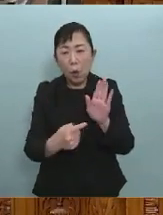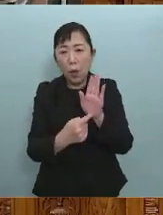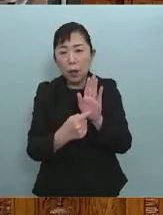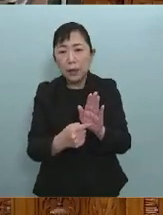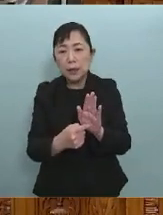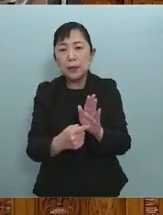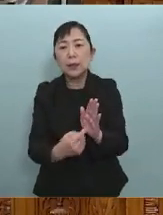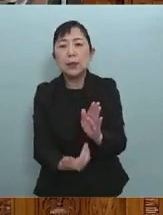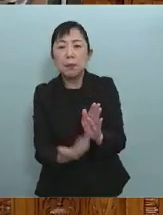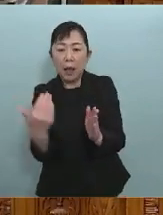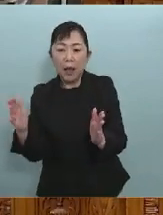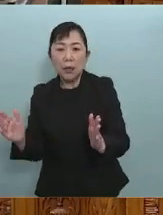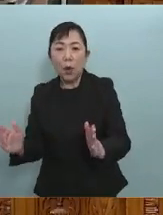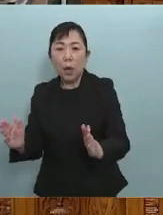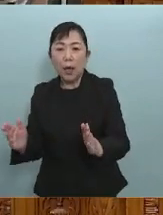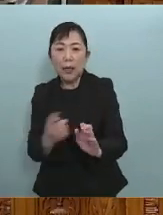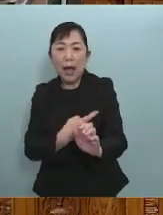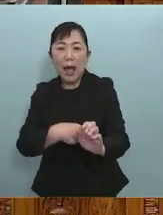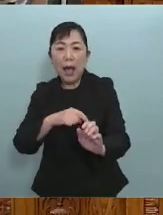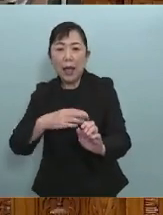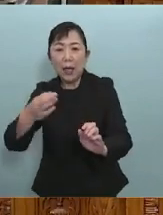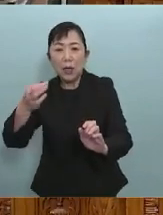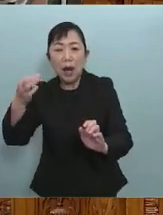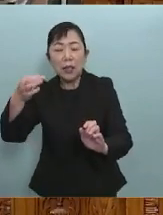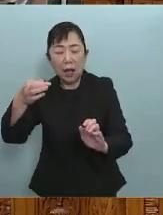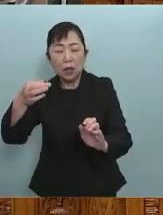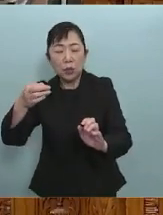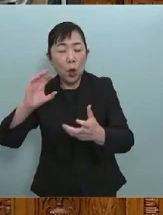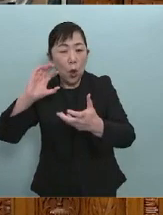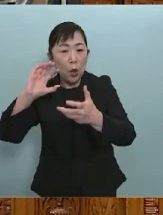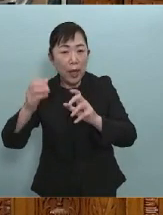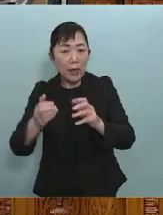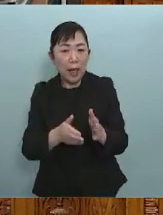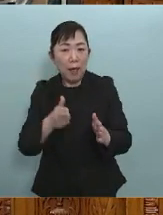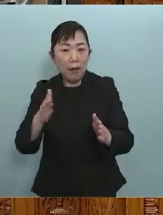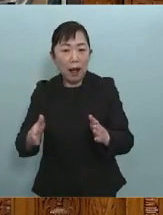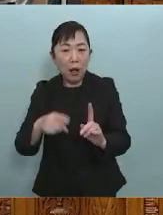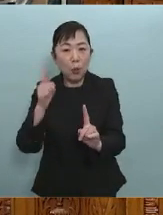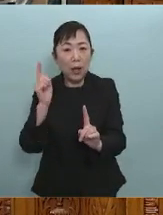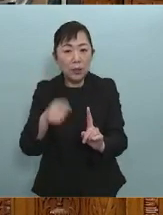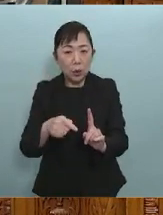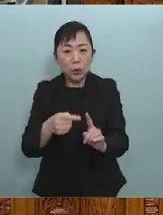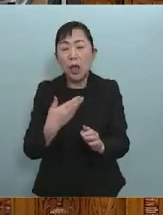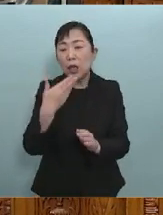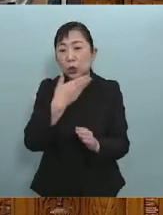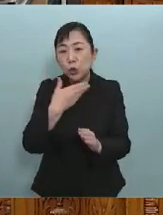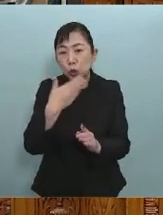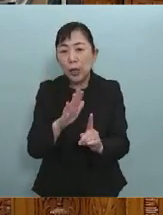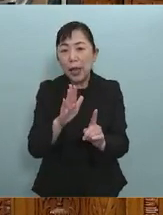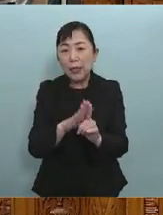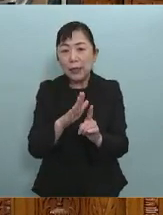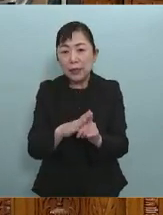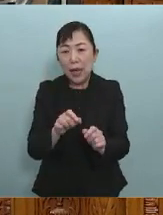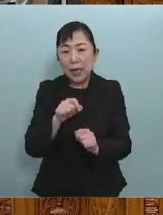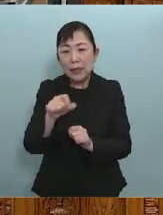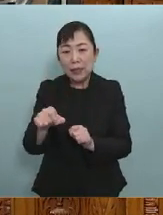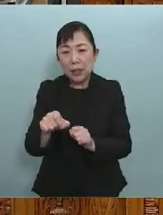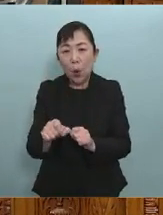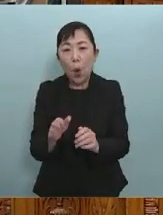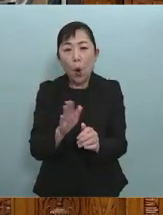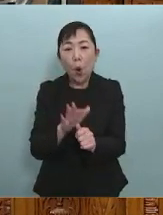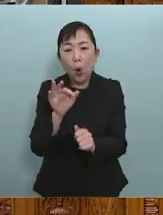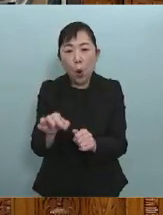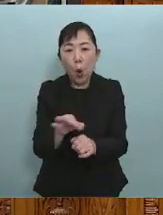間えエネルギー価格の激減緩和措置や重点支援地方交付金を通じた決め細やか